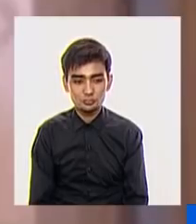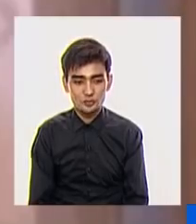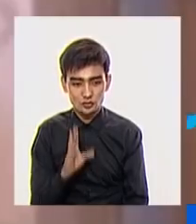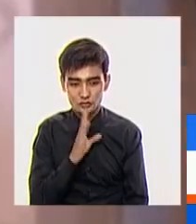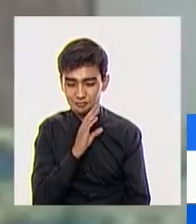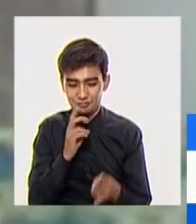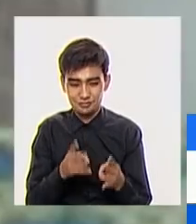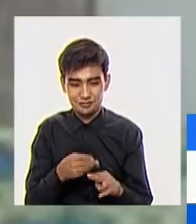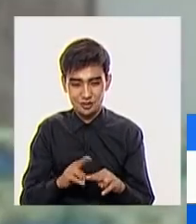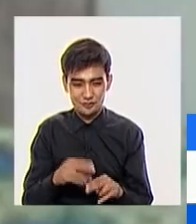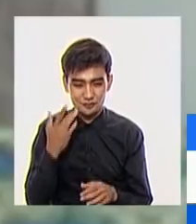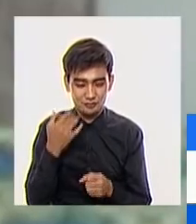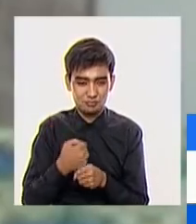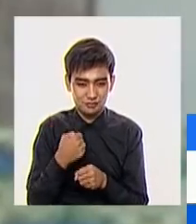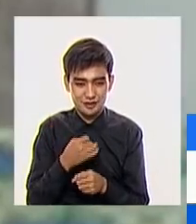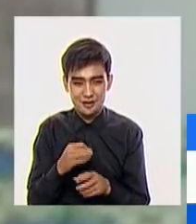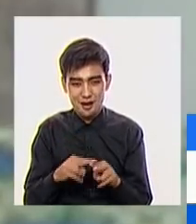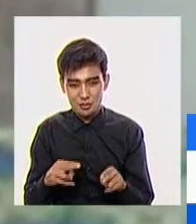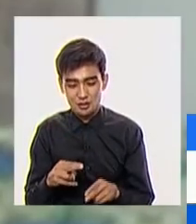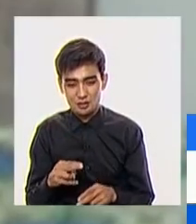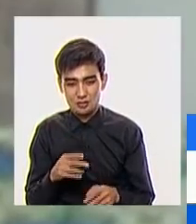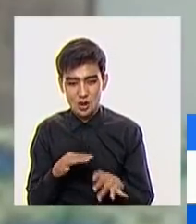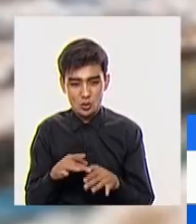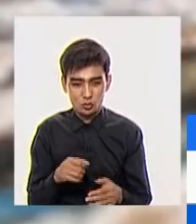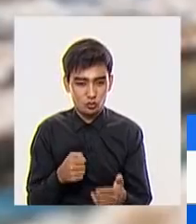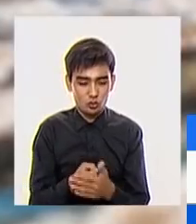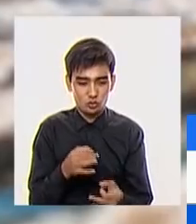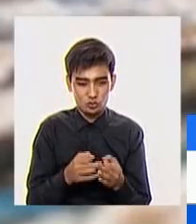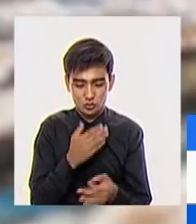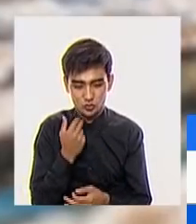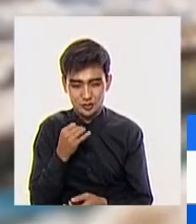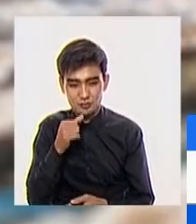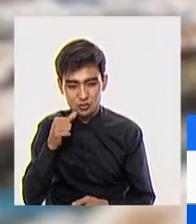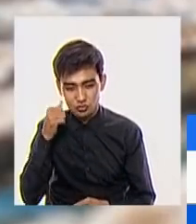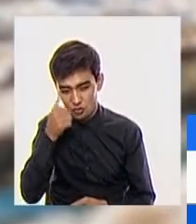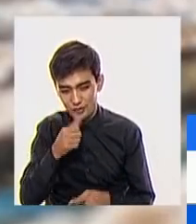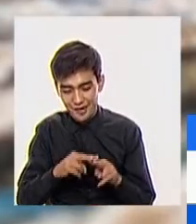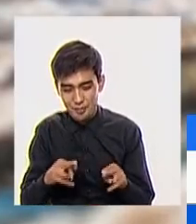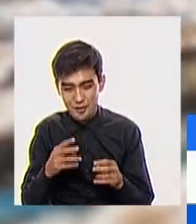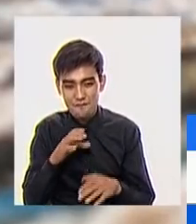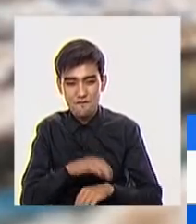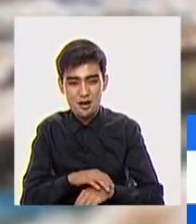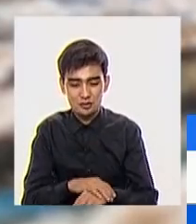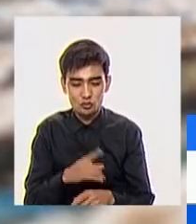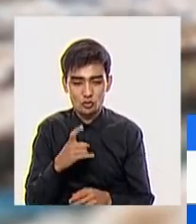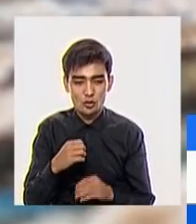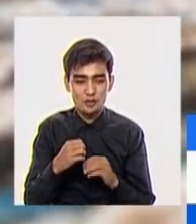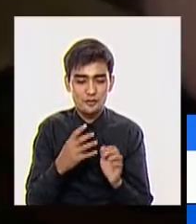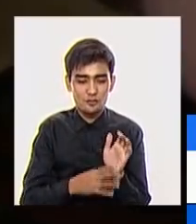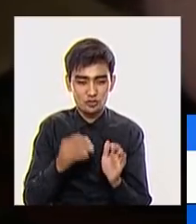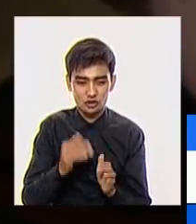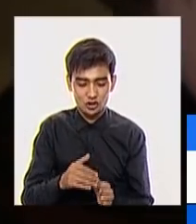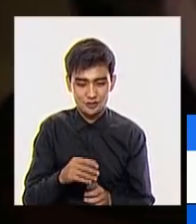Женщины, пострадавшие от бытового насилия, все так же не доводят дело до суда. По статистике прошлого года по таким фактам поступило 190